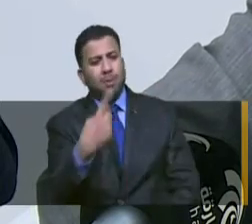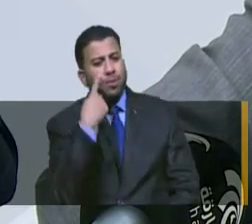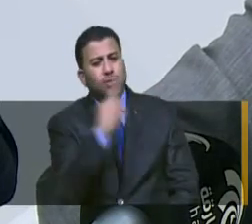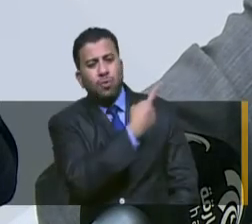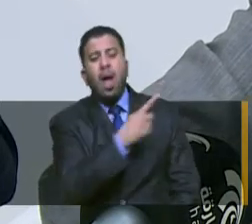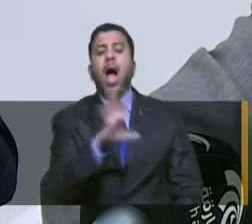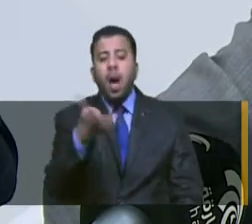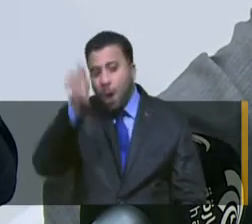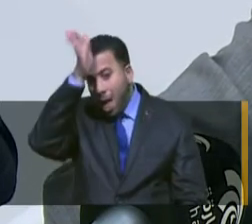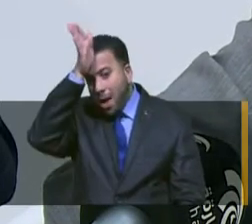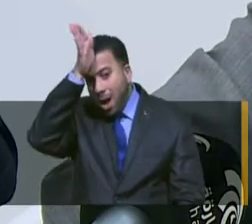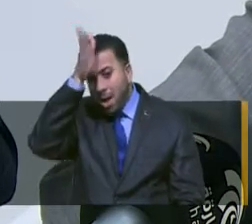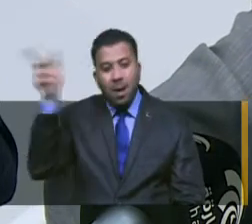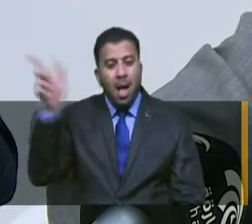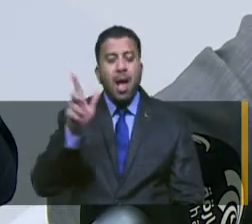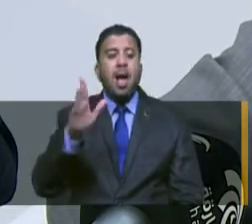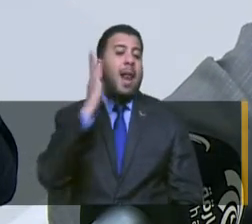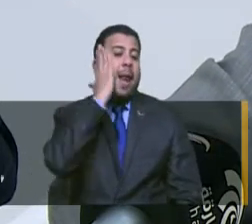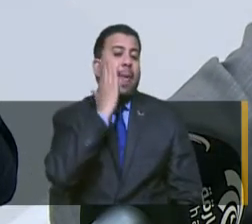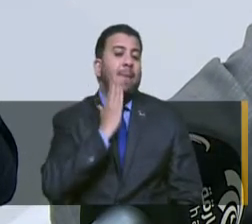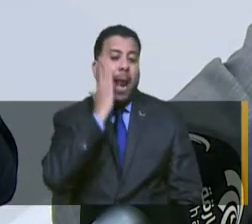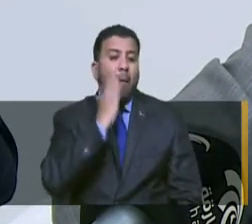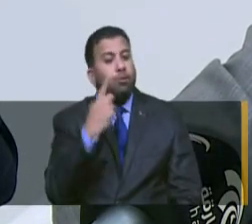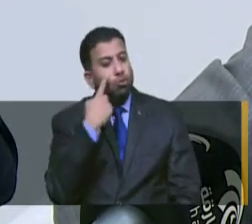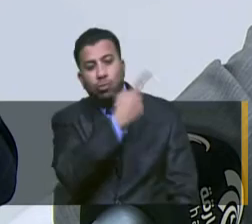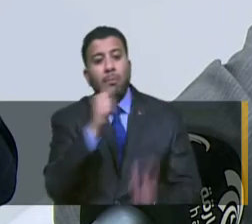الموصل نفس المنظر، وحتى ليبيا كذلك،